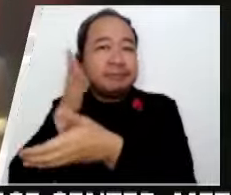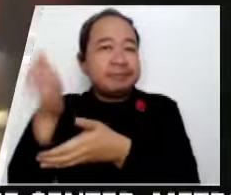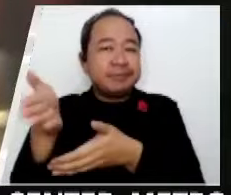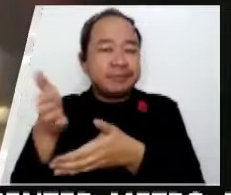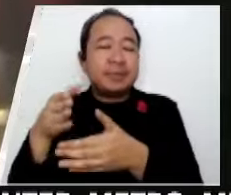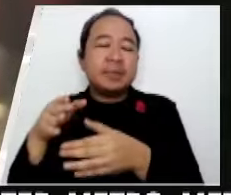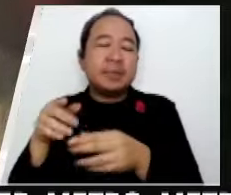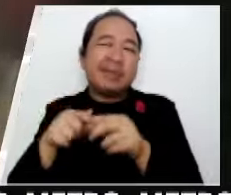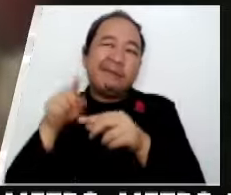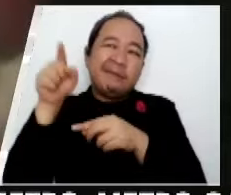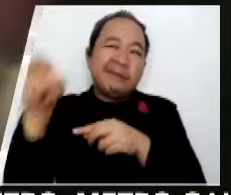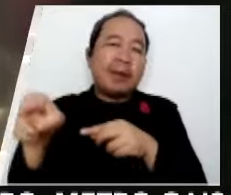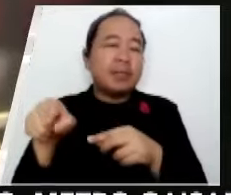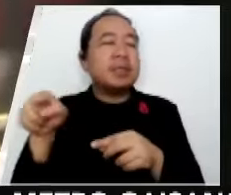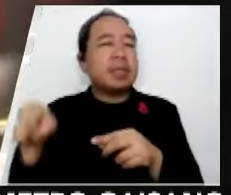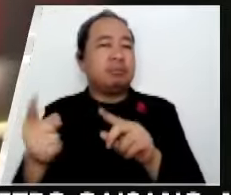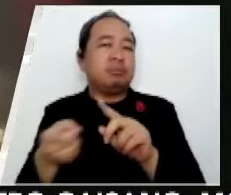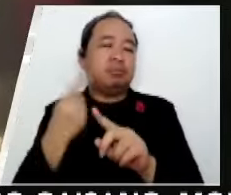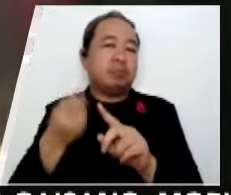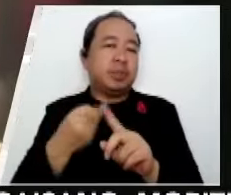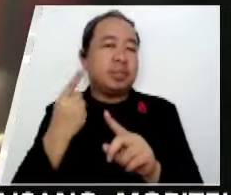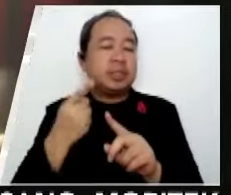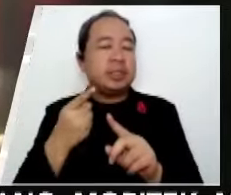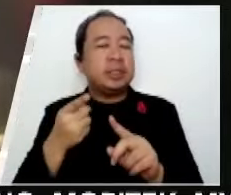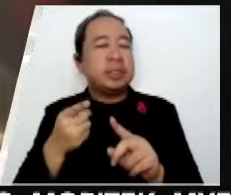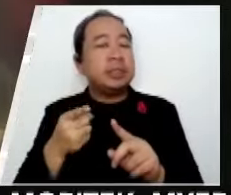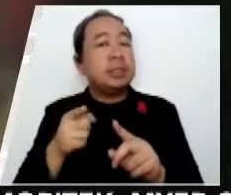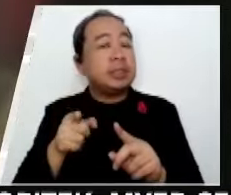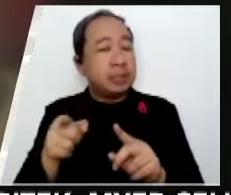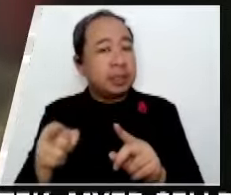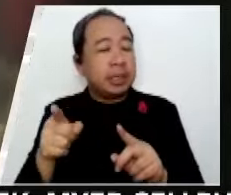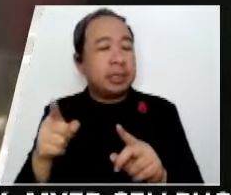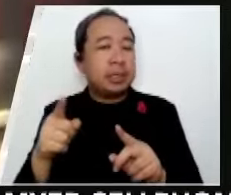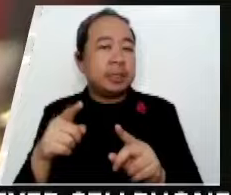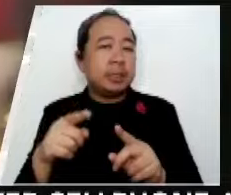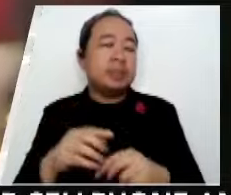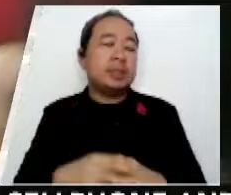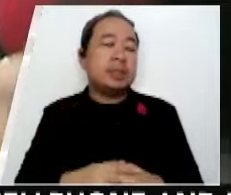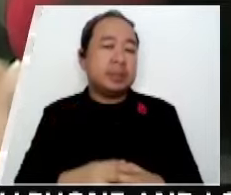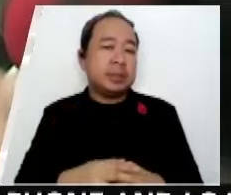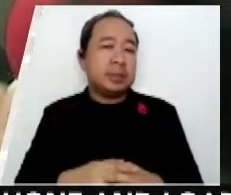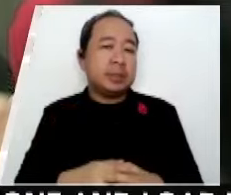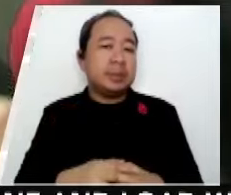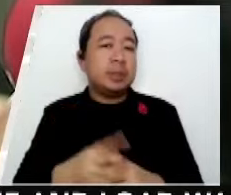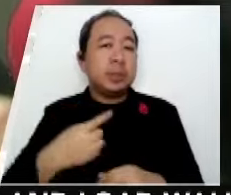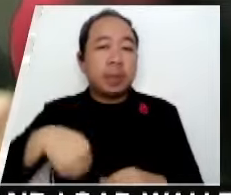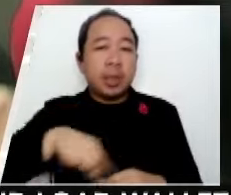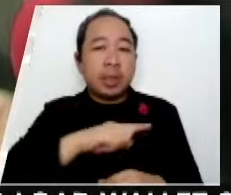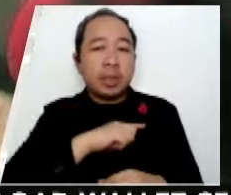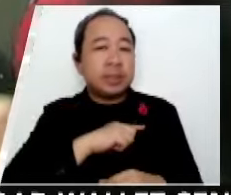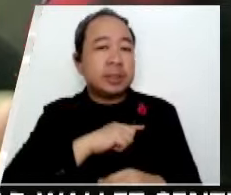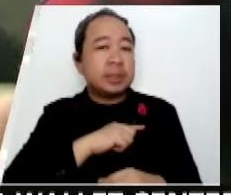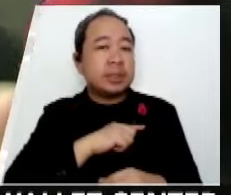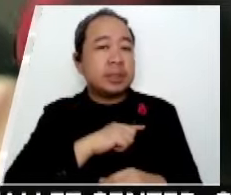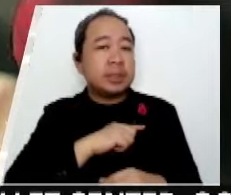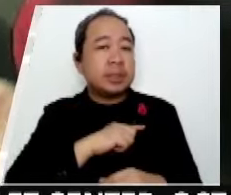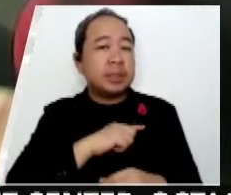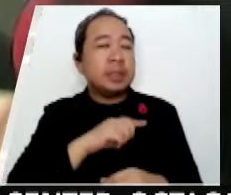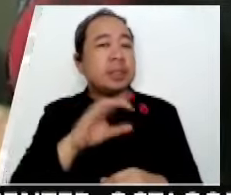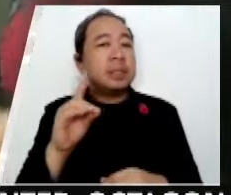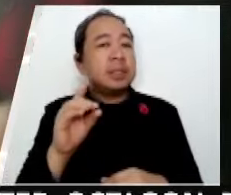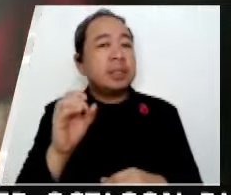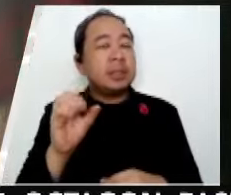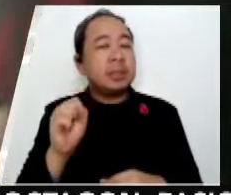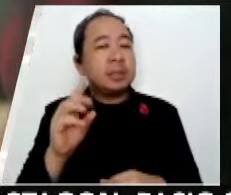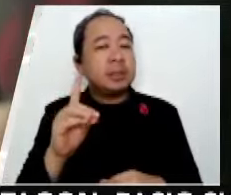ang magiging next na priority na gagawin ng DSWD pati na siyempre